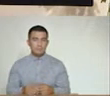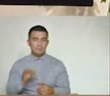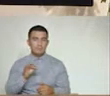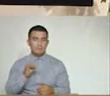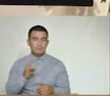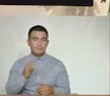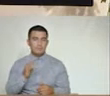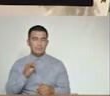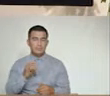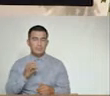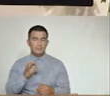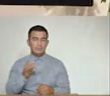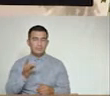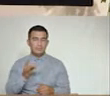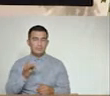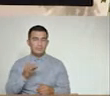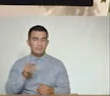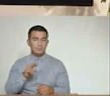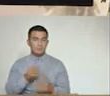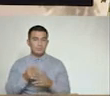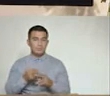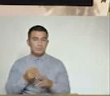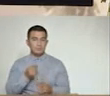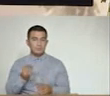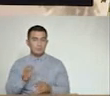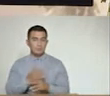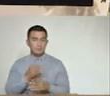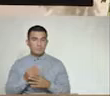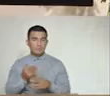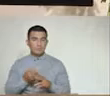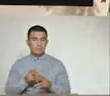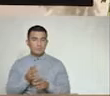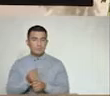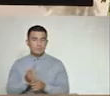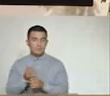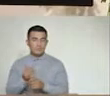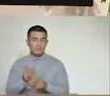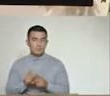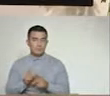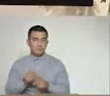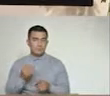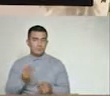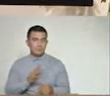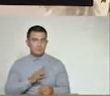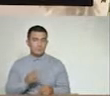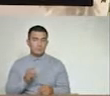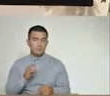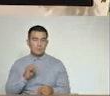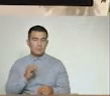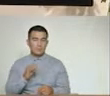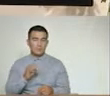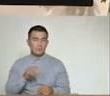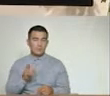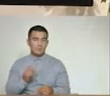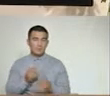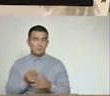Infuzoriya tufilkasining ayrish organoidi ikkita qisqaruvchi vakolasidir. Tufilkaning